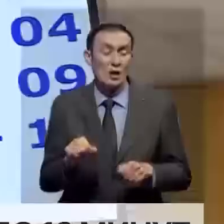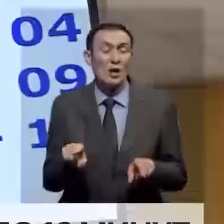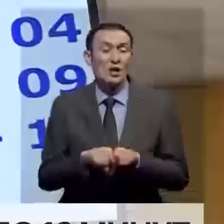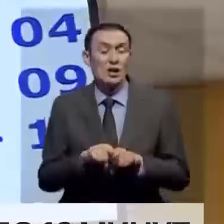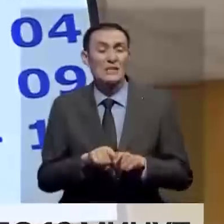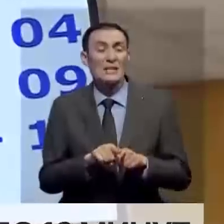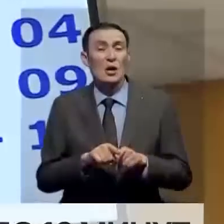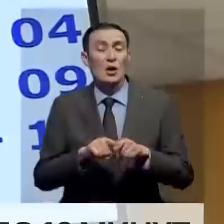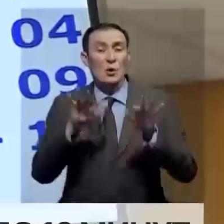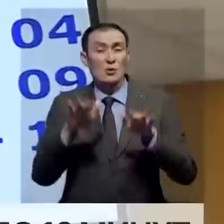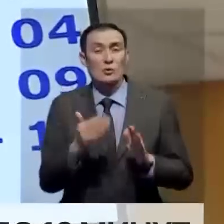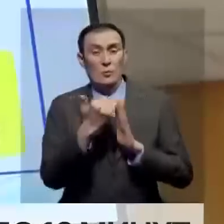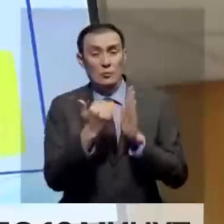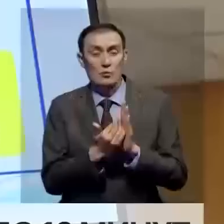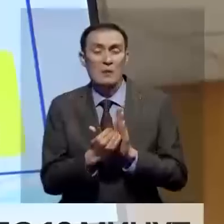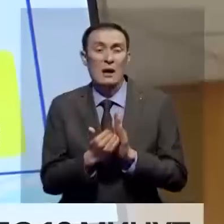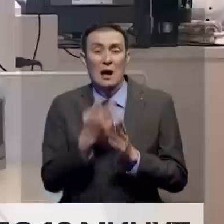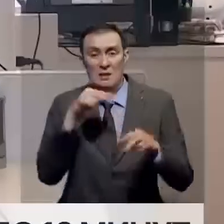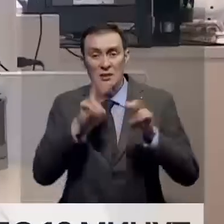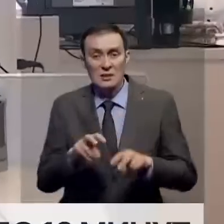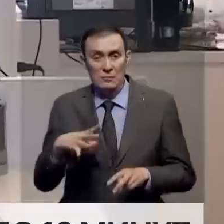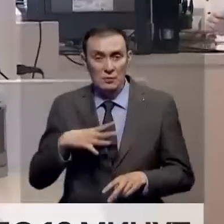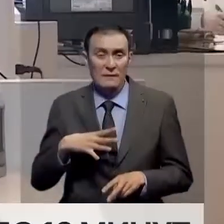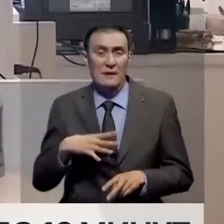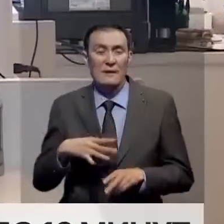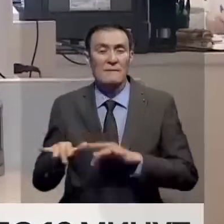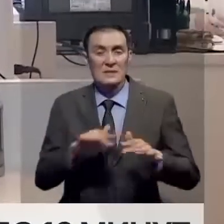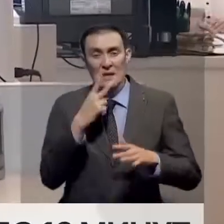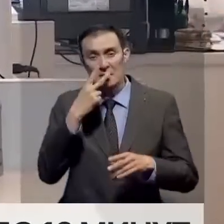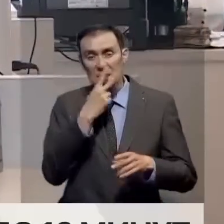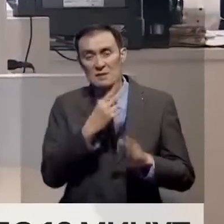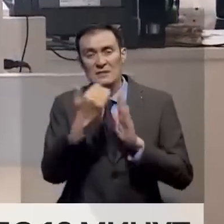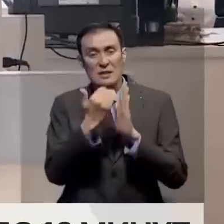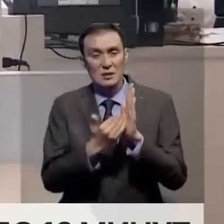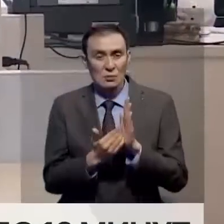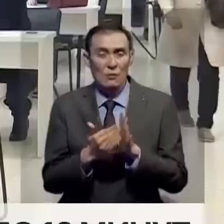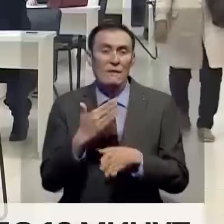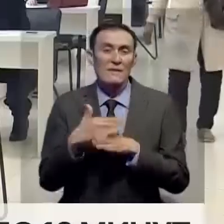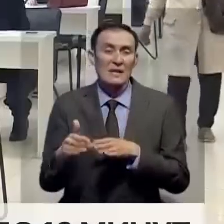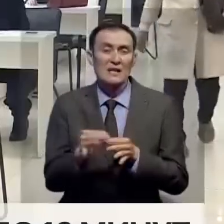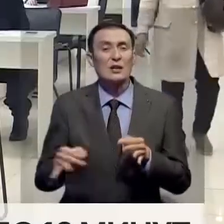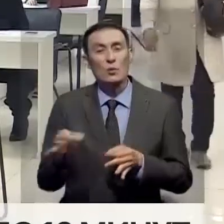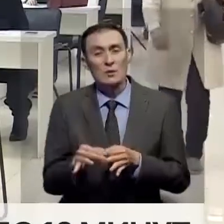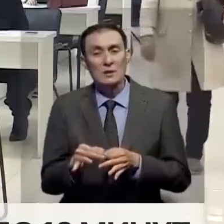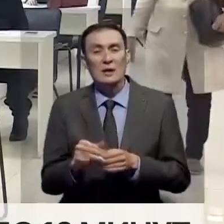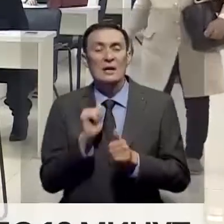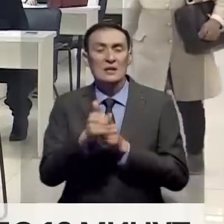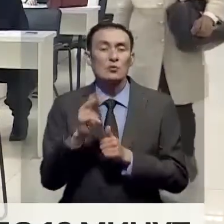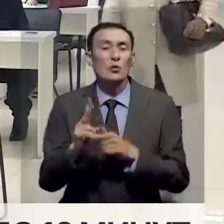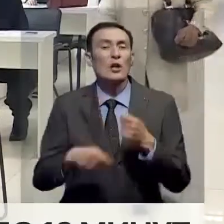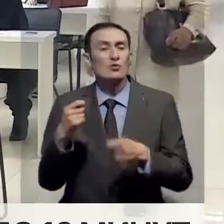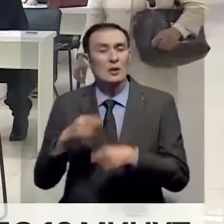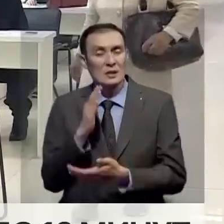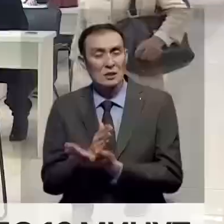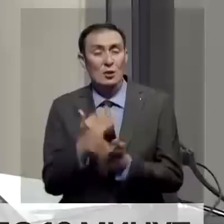всему, система позволяет делать аналитический анализ, вести, отслеживать статистику, выделять регионы. Лидеры среди